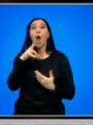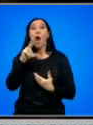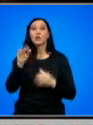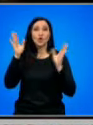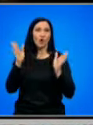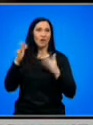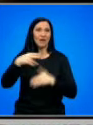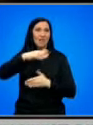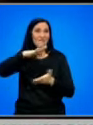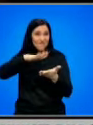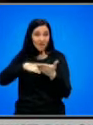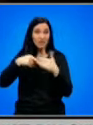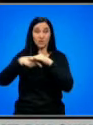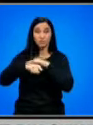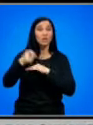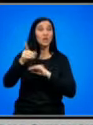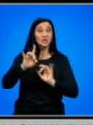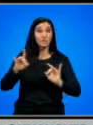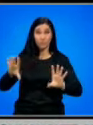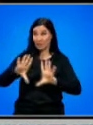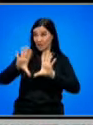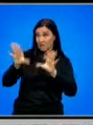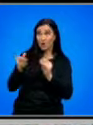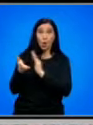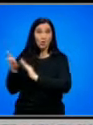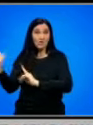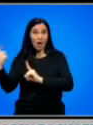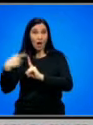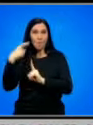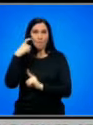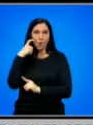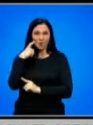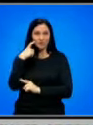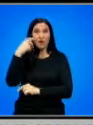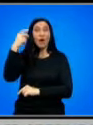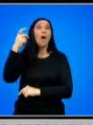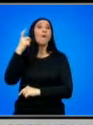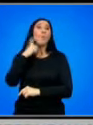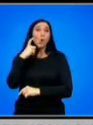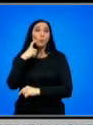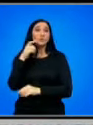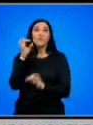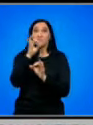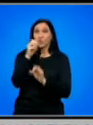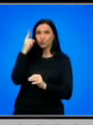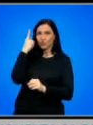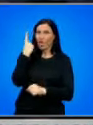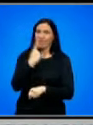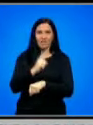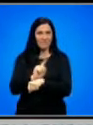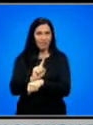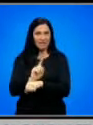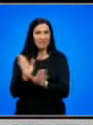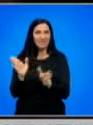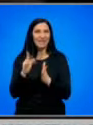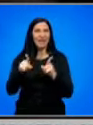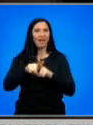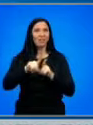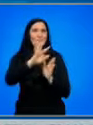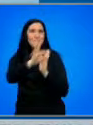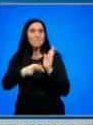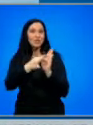се задълбоча съвсем, тази информация цялата ще отиде към Борисов. А Борисов, нищо чудно в един момент да стане мишена на